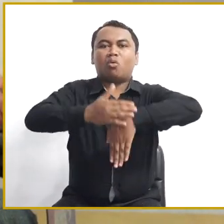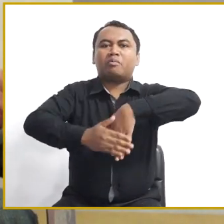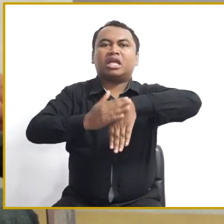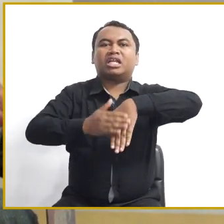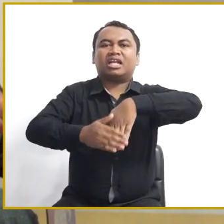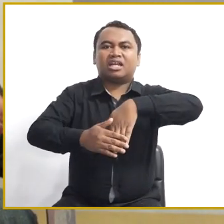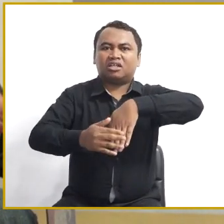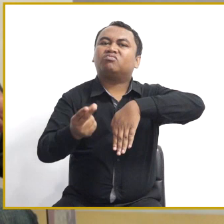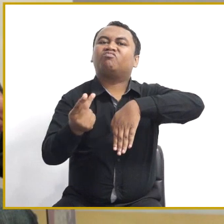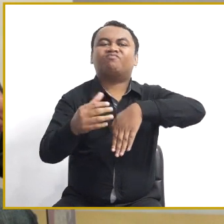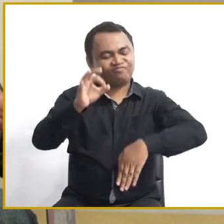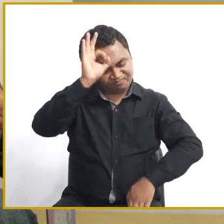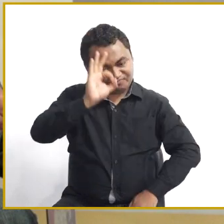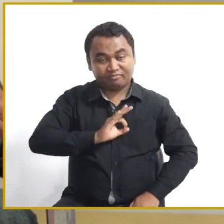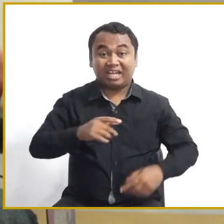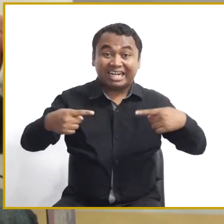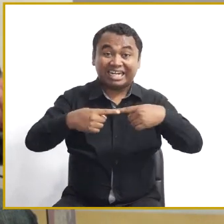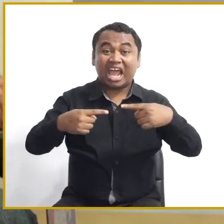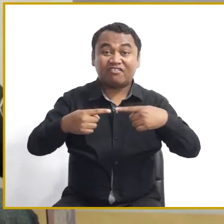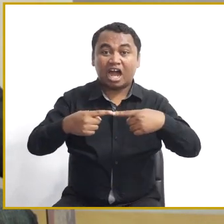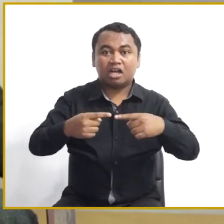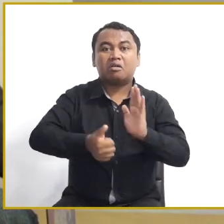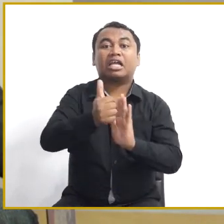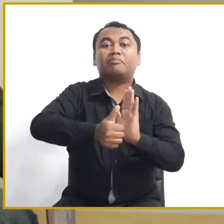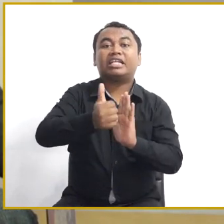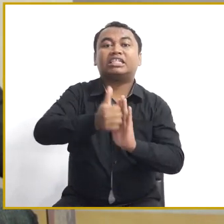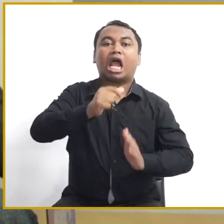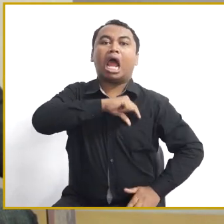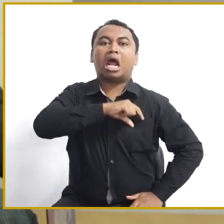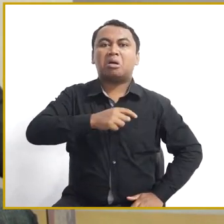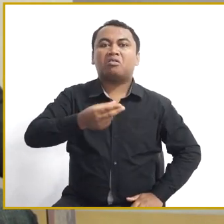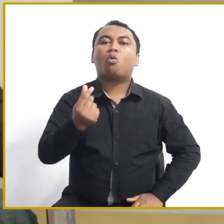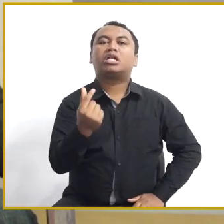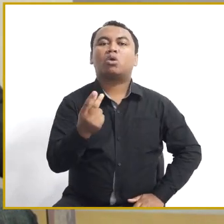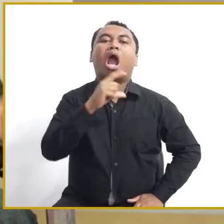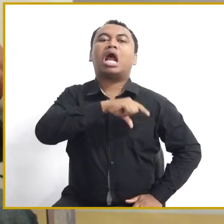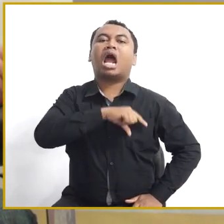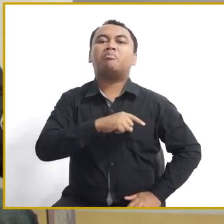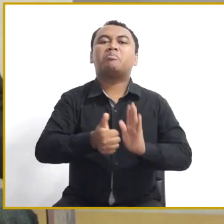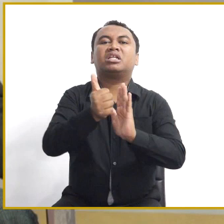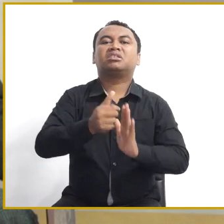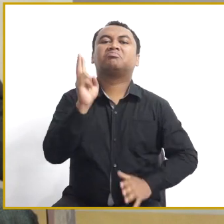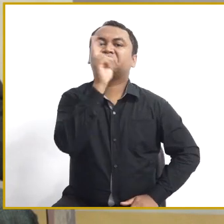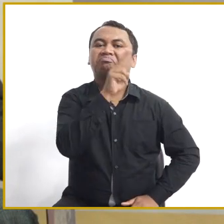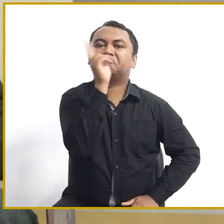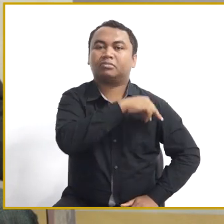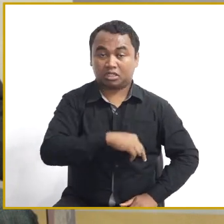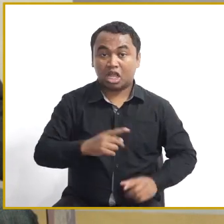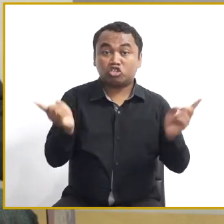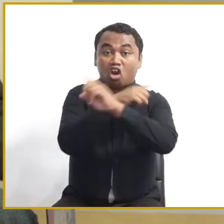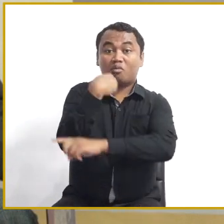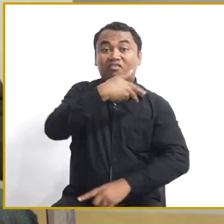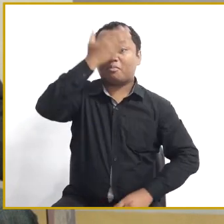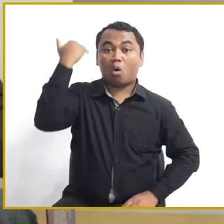mpiasa mbahoaka nge zany ny karama ministra tsisy mahalala ny karaman'ny depute tsisy